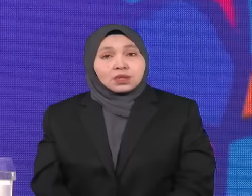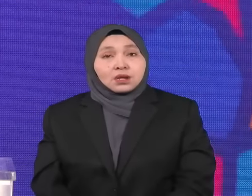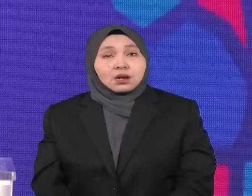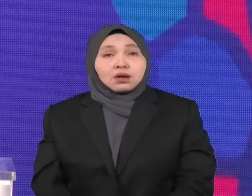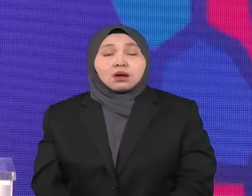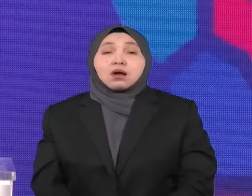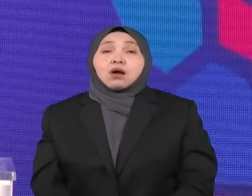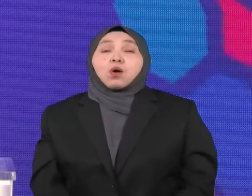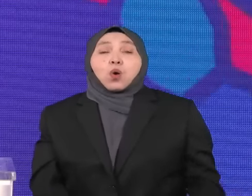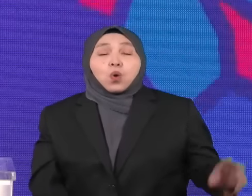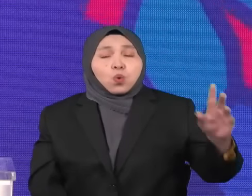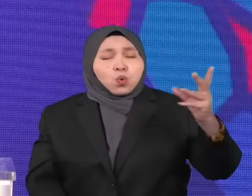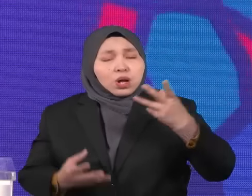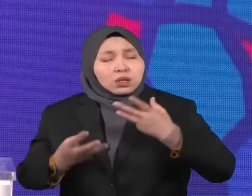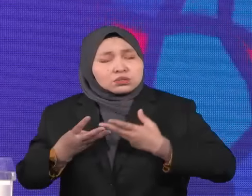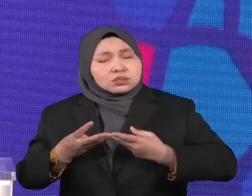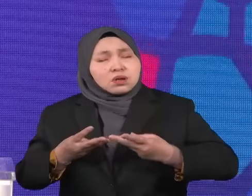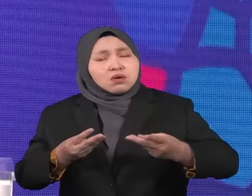wa dhakara